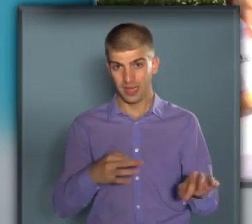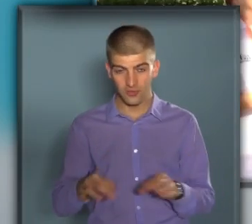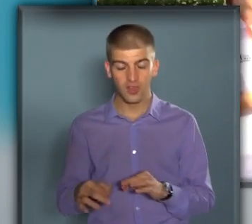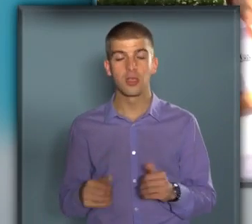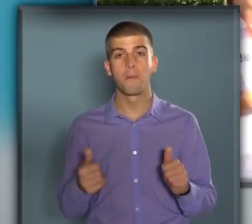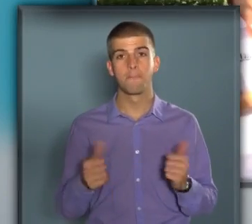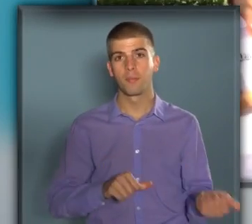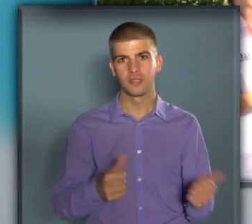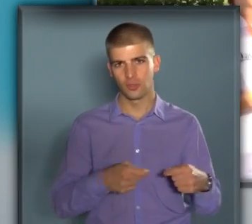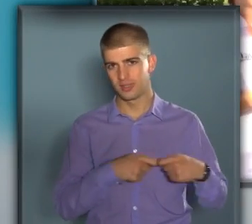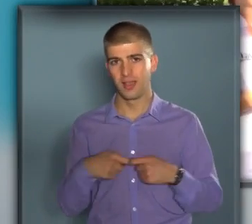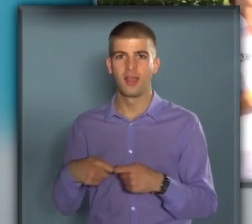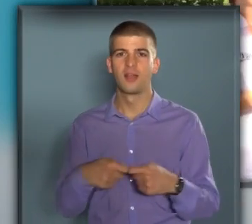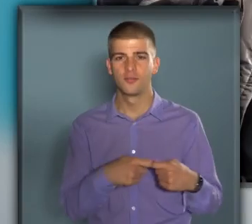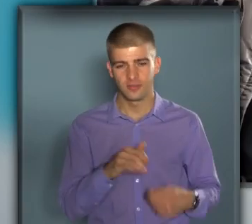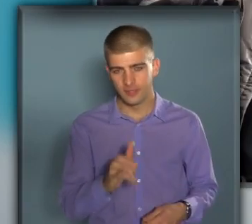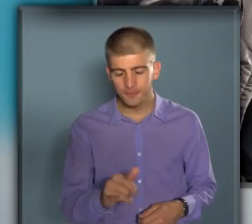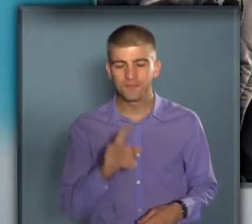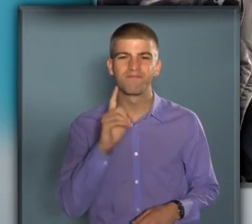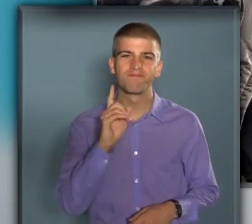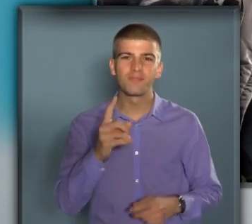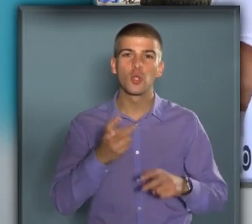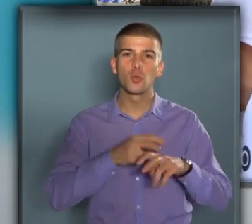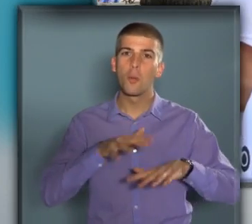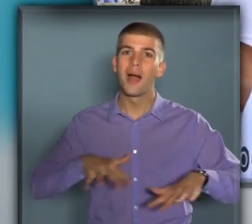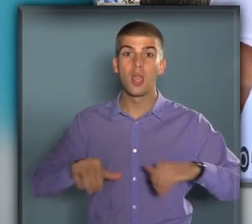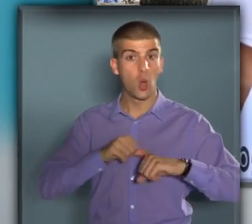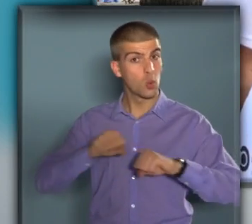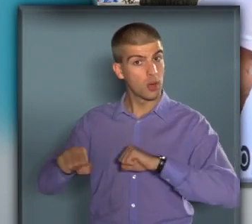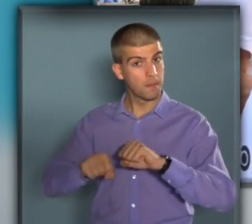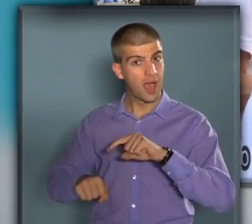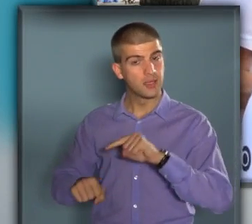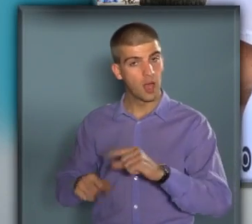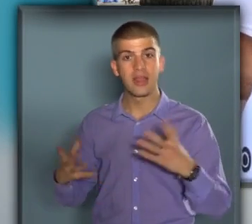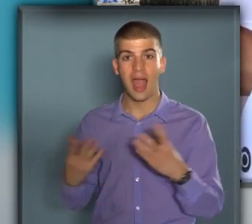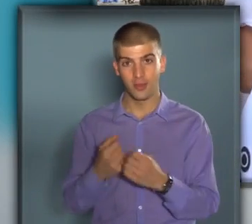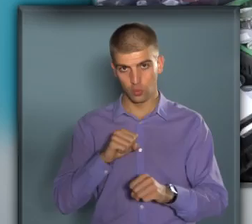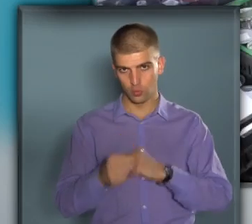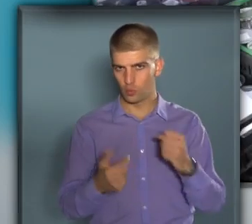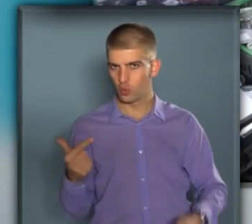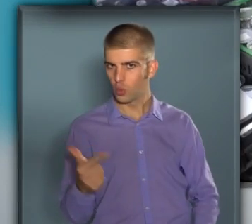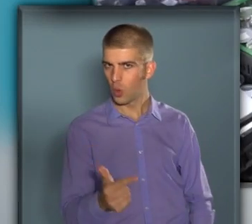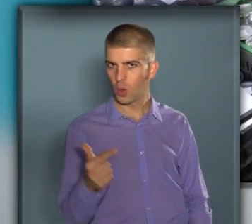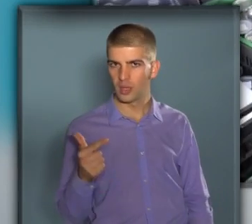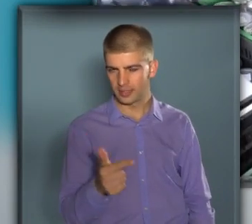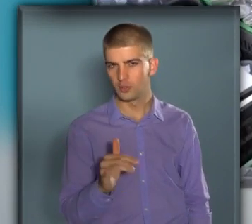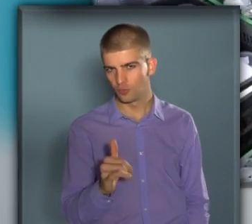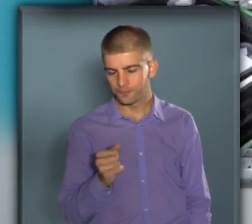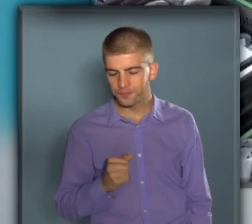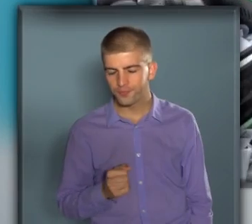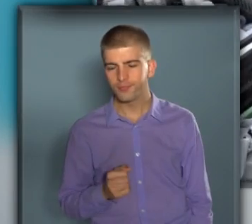baptista szeretetszolgálat rendezvénye, viszont azt tudva lévő, hogy a kőbányai önkormányzat szorosan együttműködik